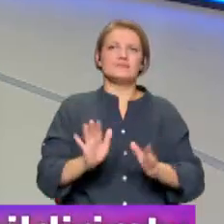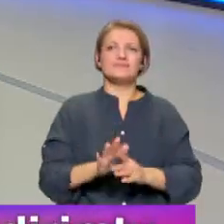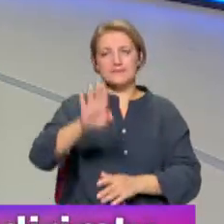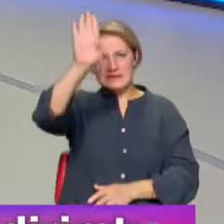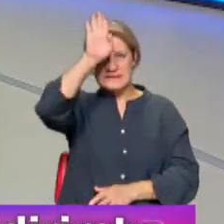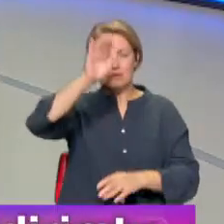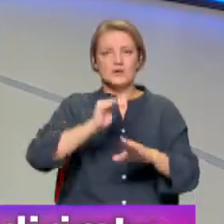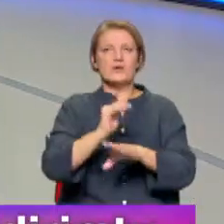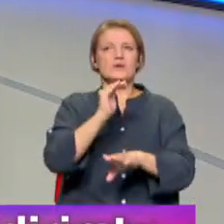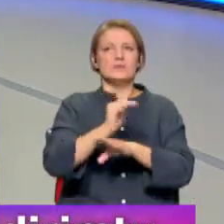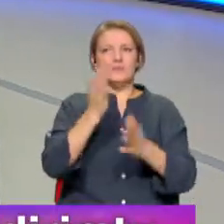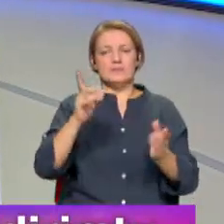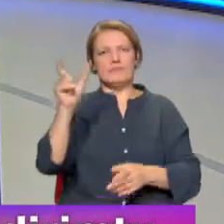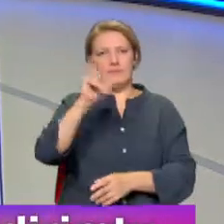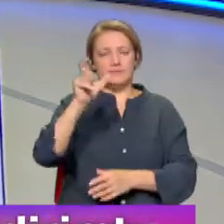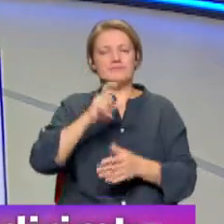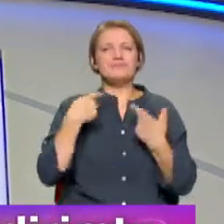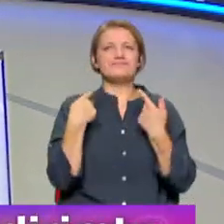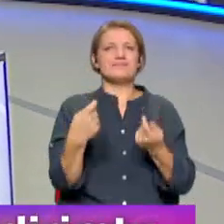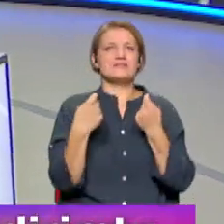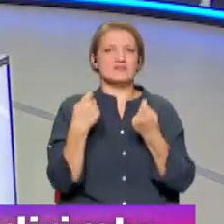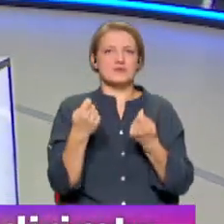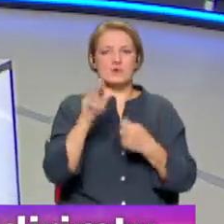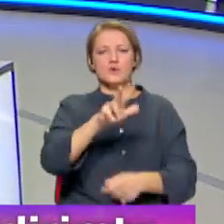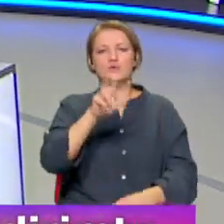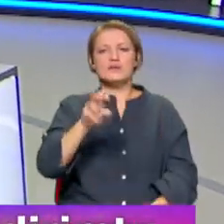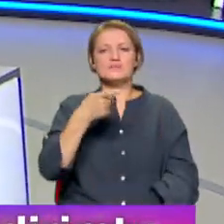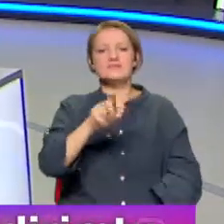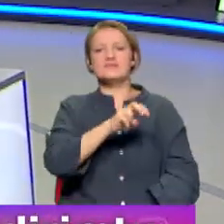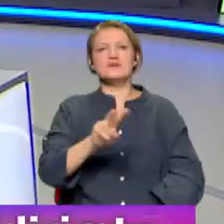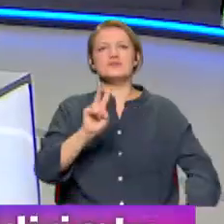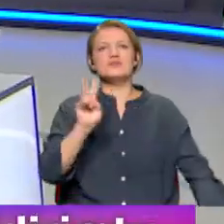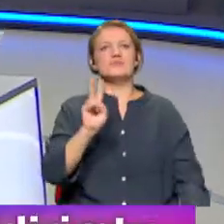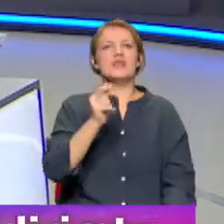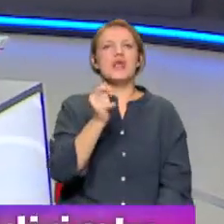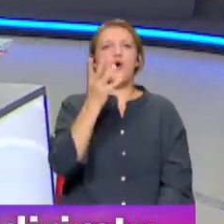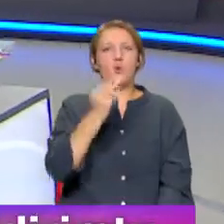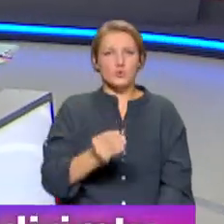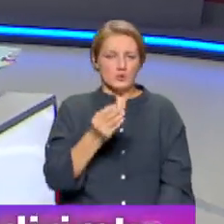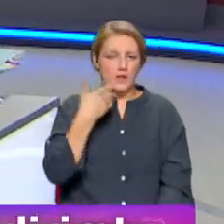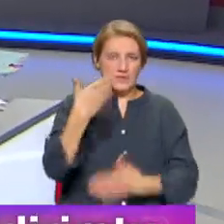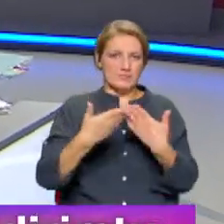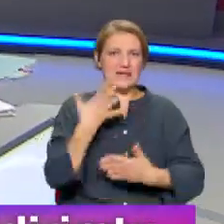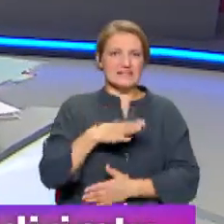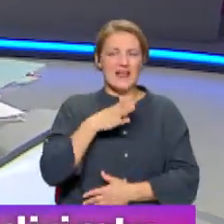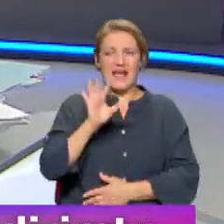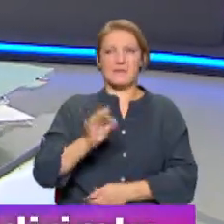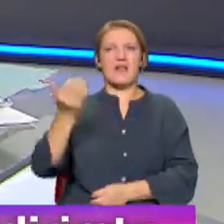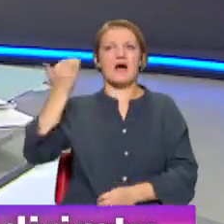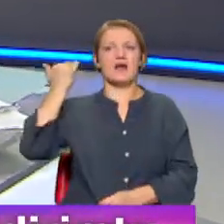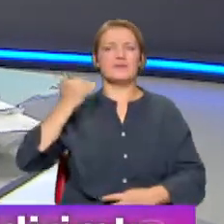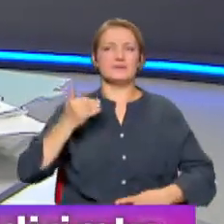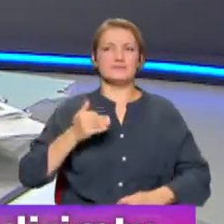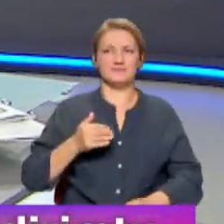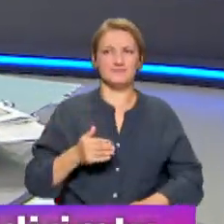İstanbul'da yaşamanın aylık maliyetinin 38.820 lira olduğunu da belirtmek isterim hemen arkada